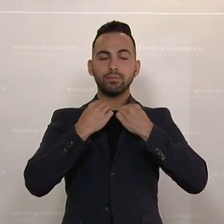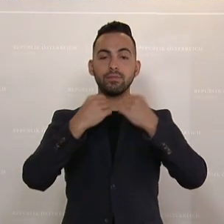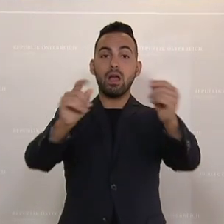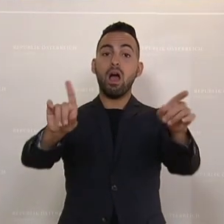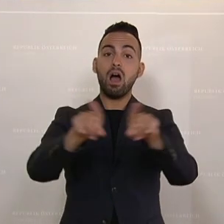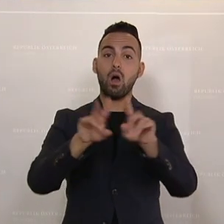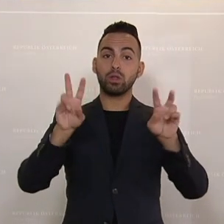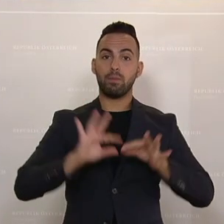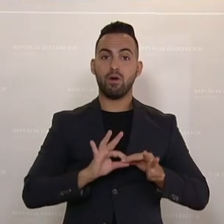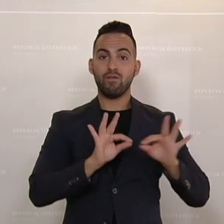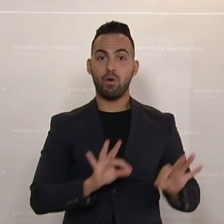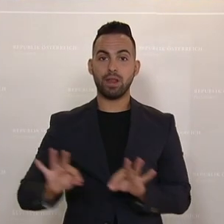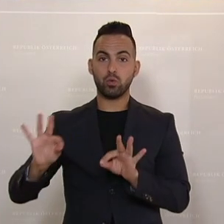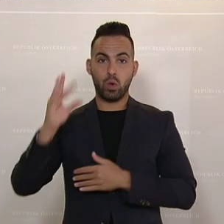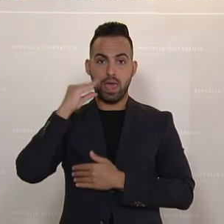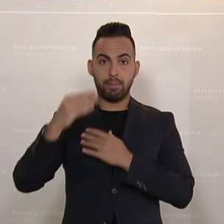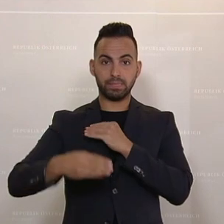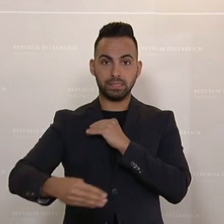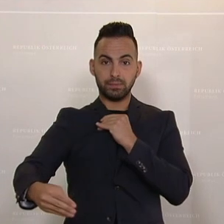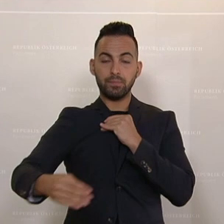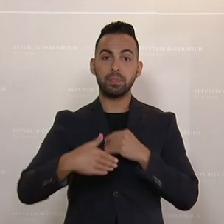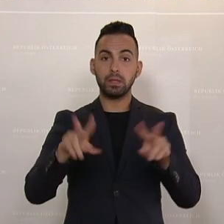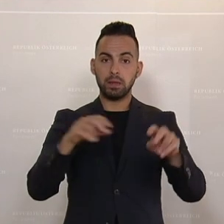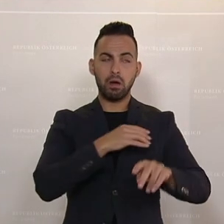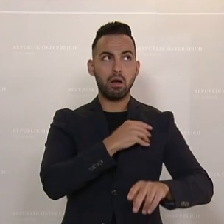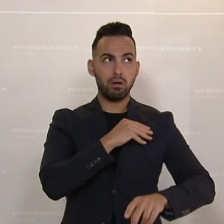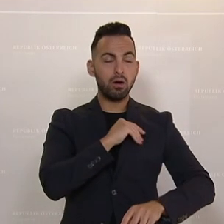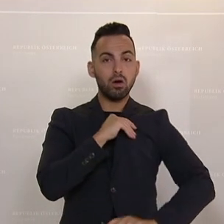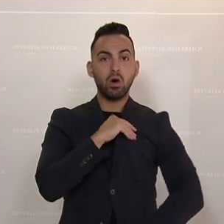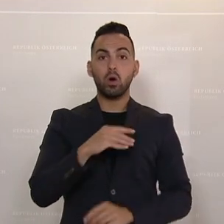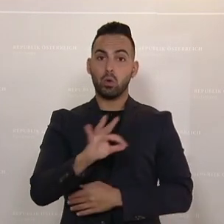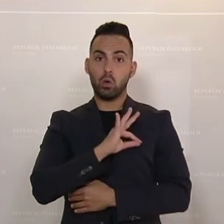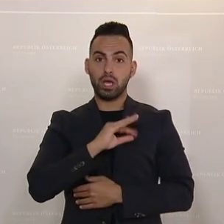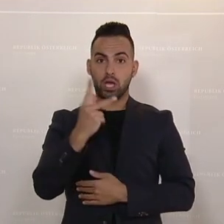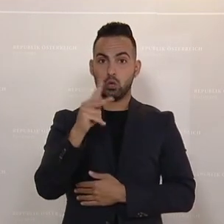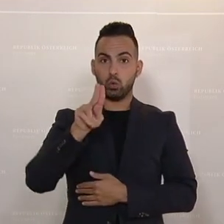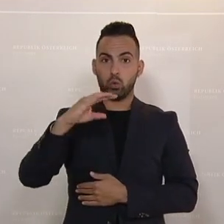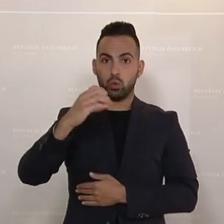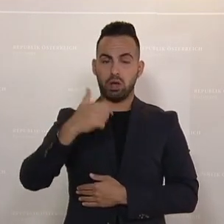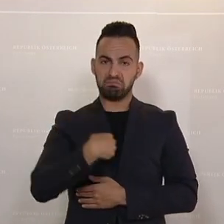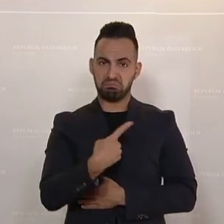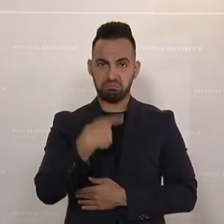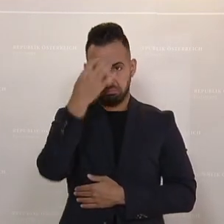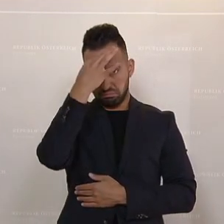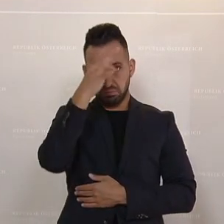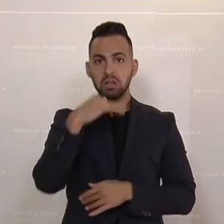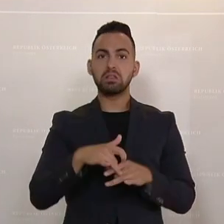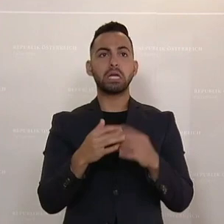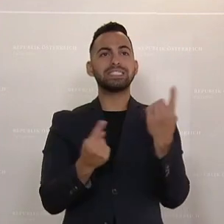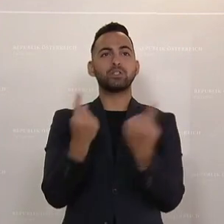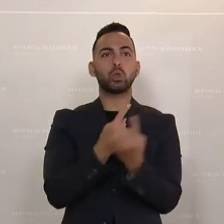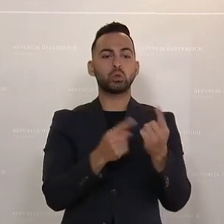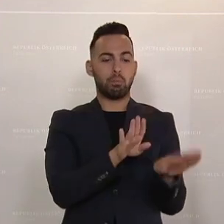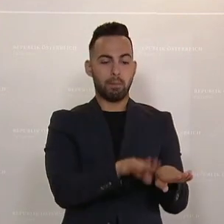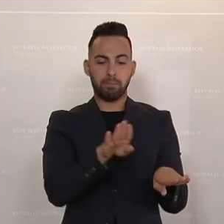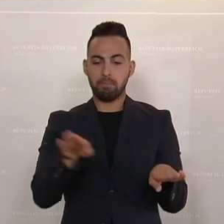Und auch was die Vorbereitung für den Herbst anbelangt, da muss ich dem Kollegen Kucher recht geben. Ja? Das Aufzeichnen von ein paar Szenarien, das